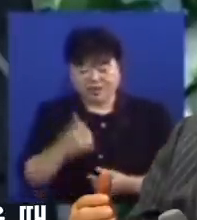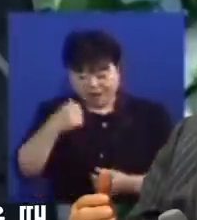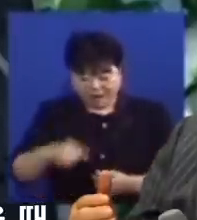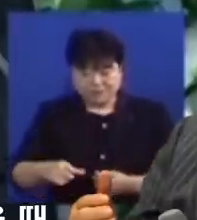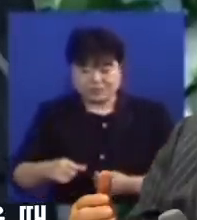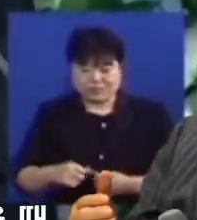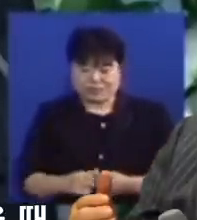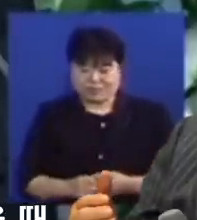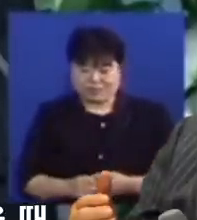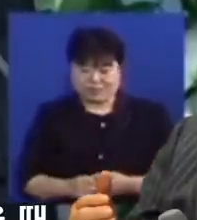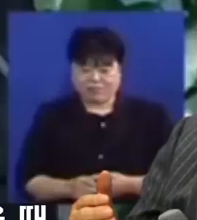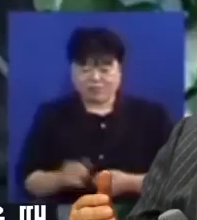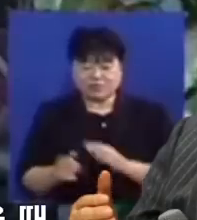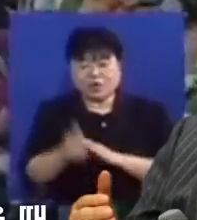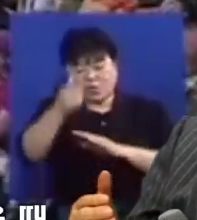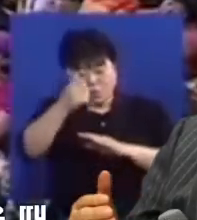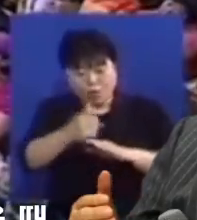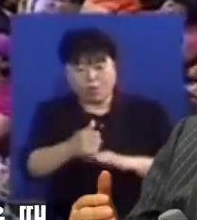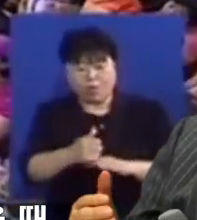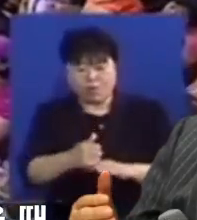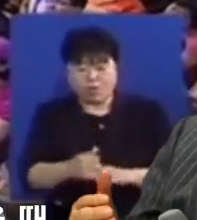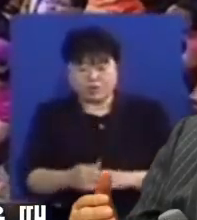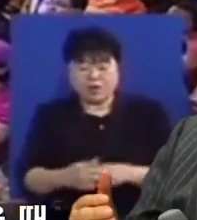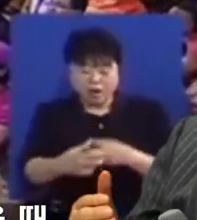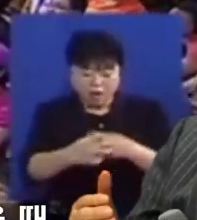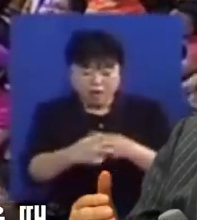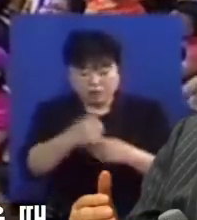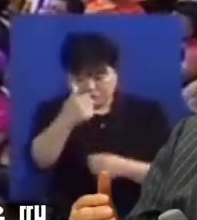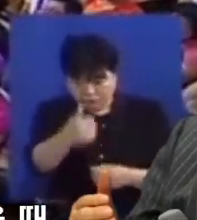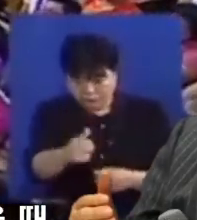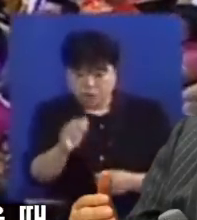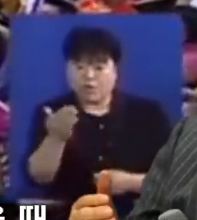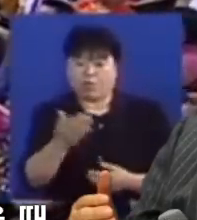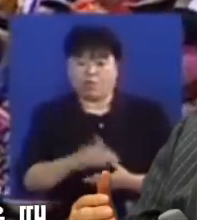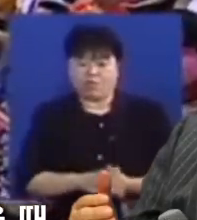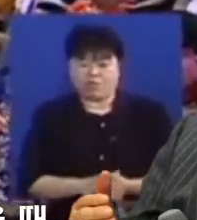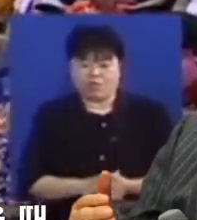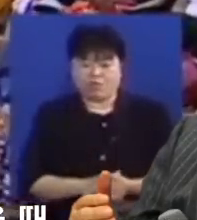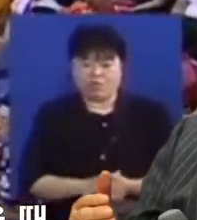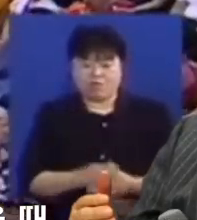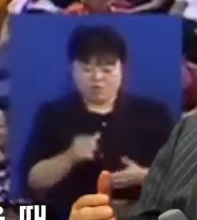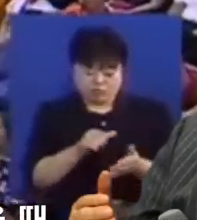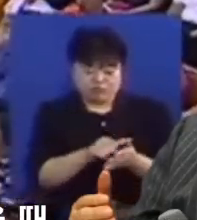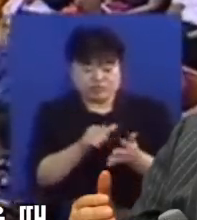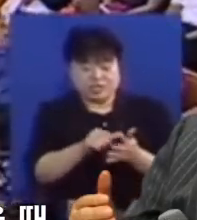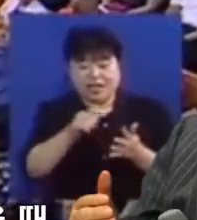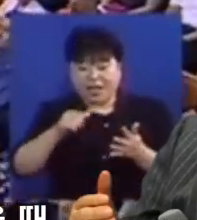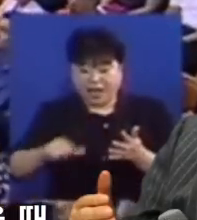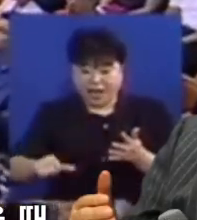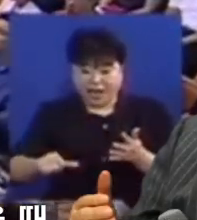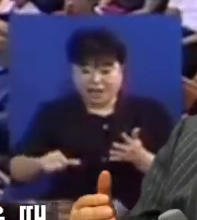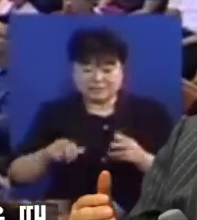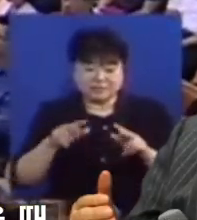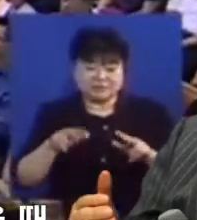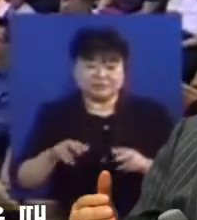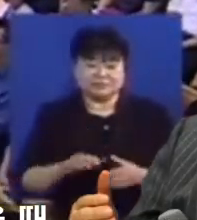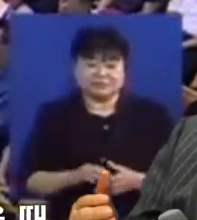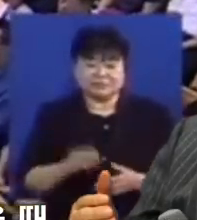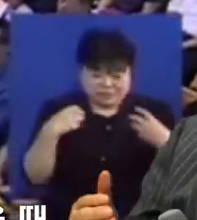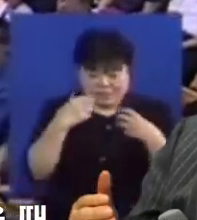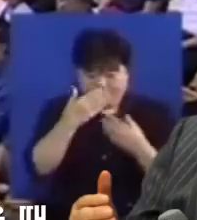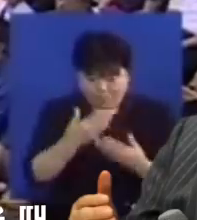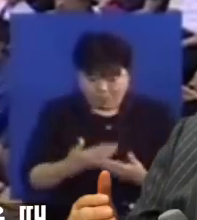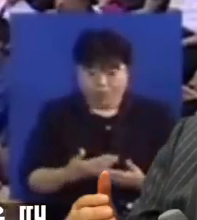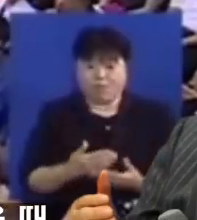아들들이 출세하여 외과에 있어도 되고 또 둘째 아들은 최근에